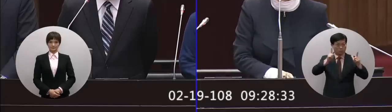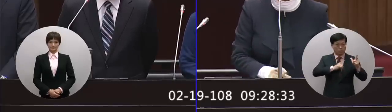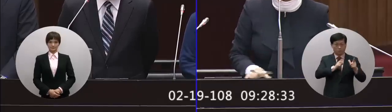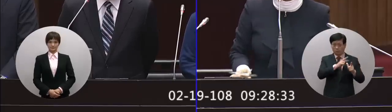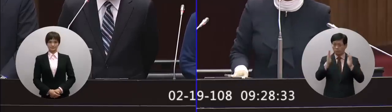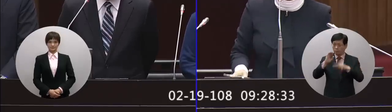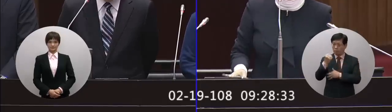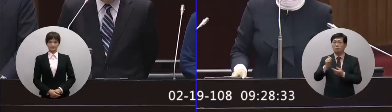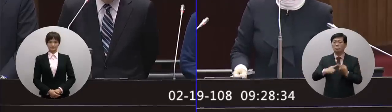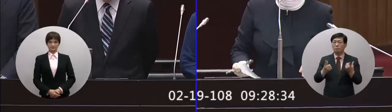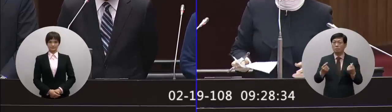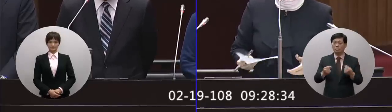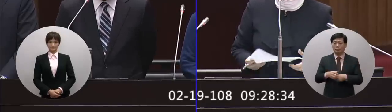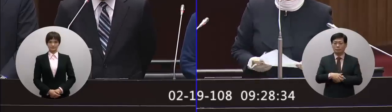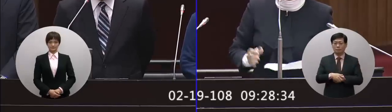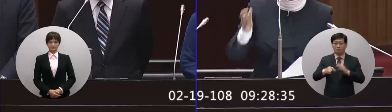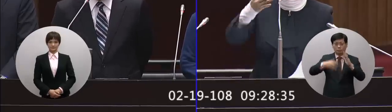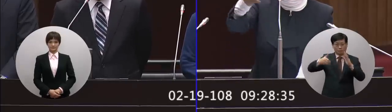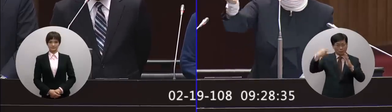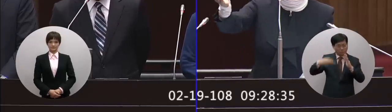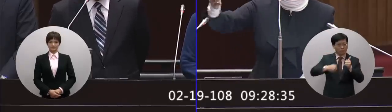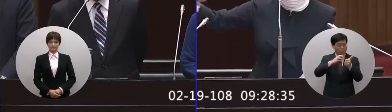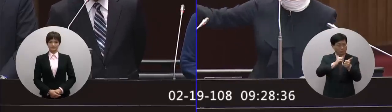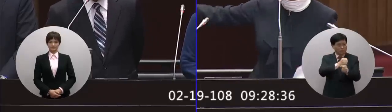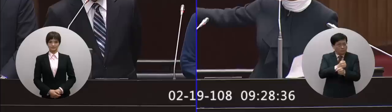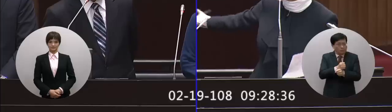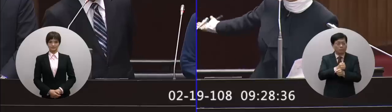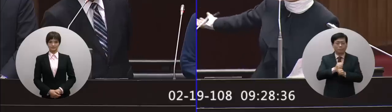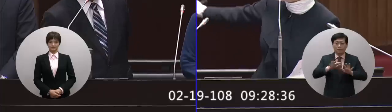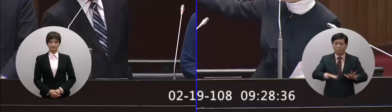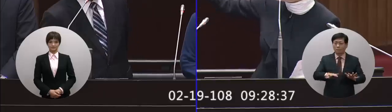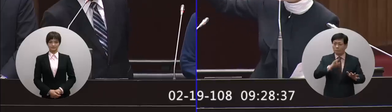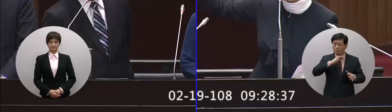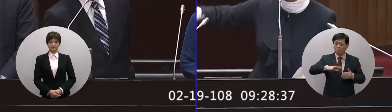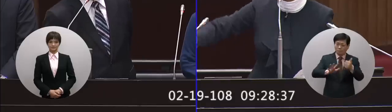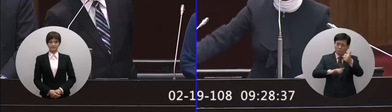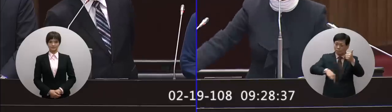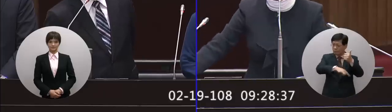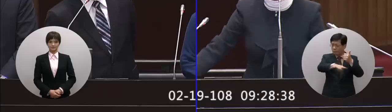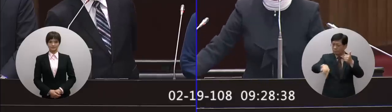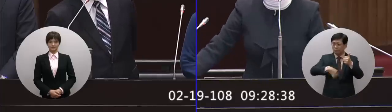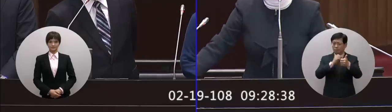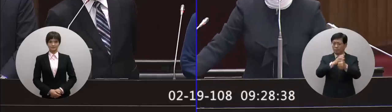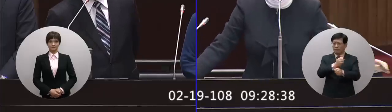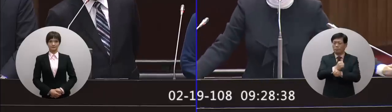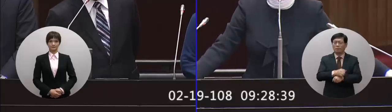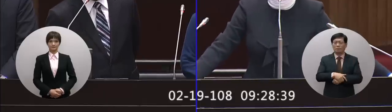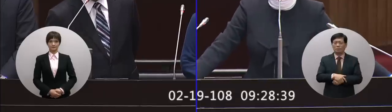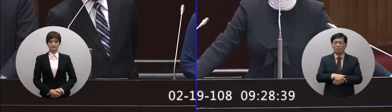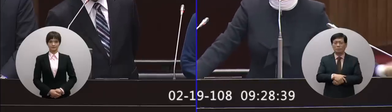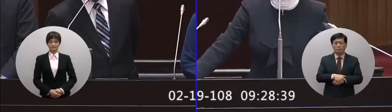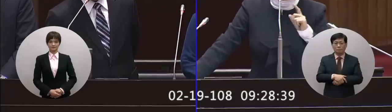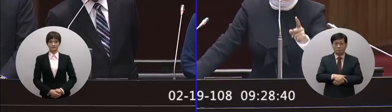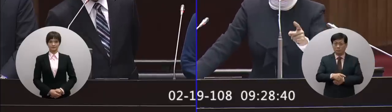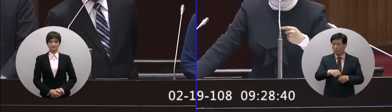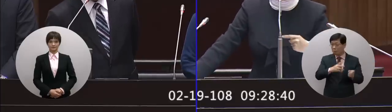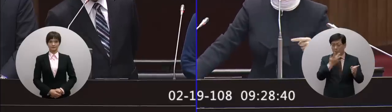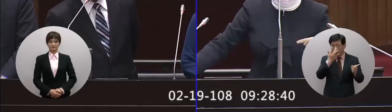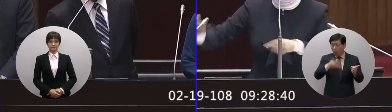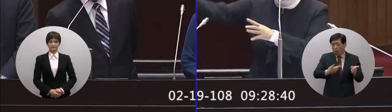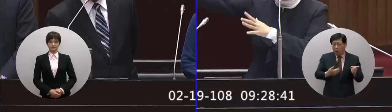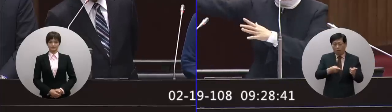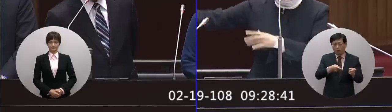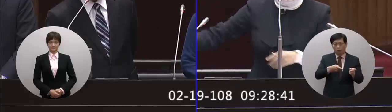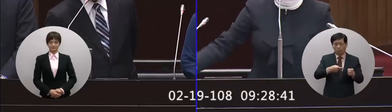正义，不是吗？院长，我要再提醒大家，尤其在场的所有各院团队们，没有人可以知道你